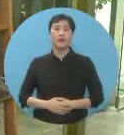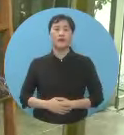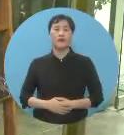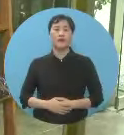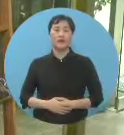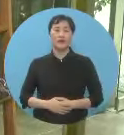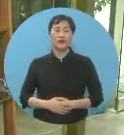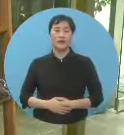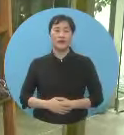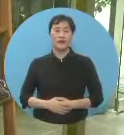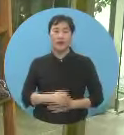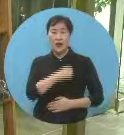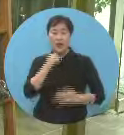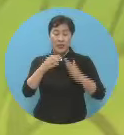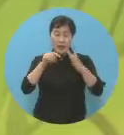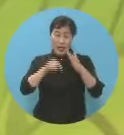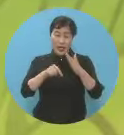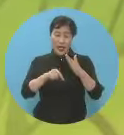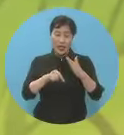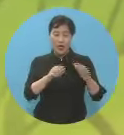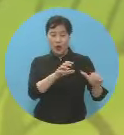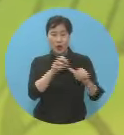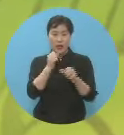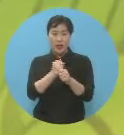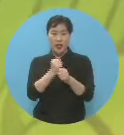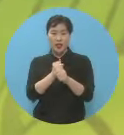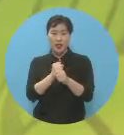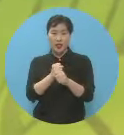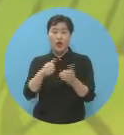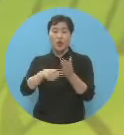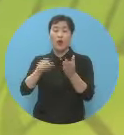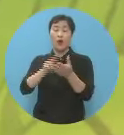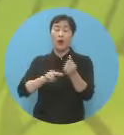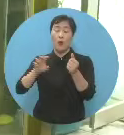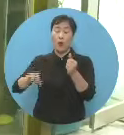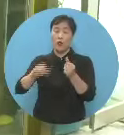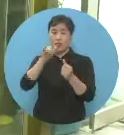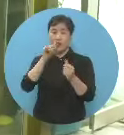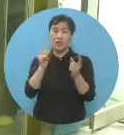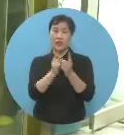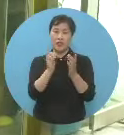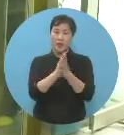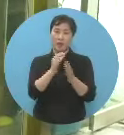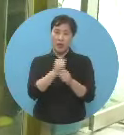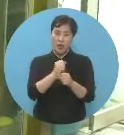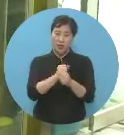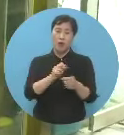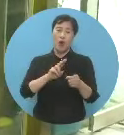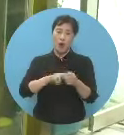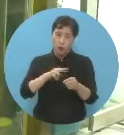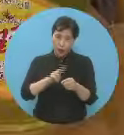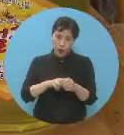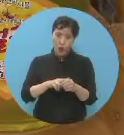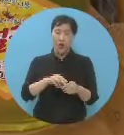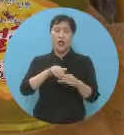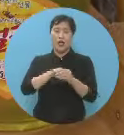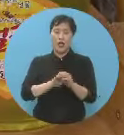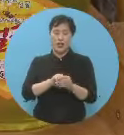맛집 한쪽에는 가공식품 판매대를 마련해 직접 만든 곰보배추 음료, 된장 등을 판매하고